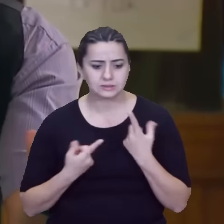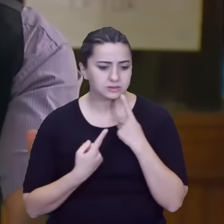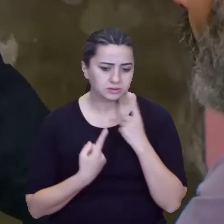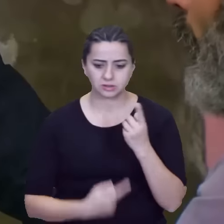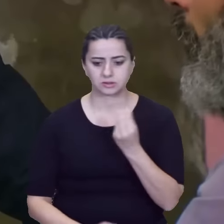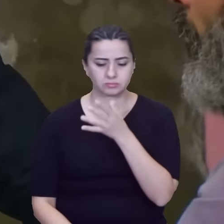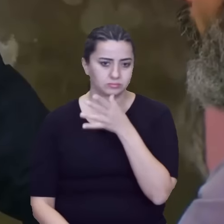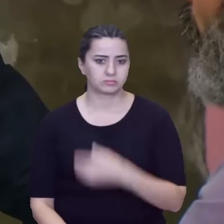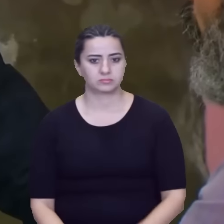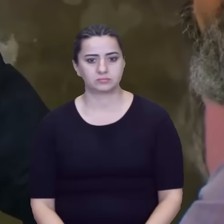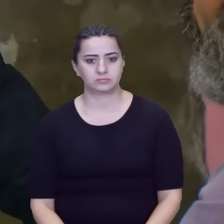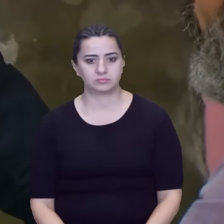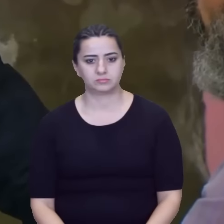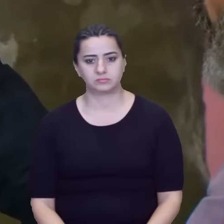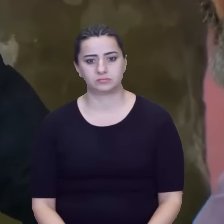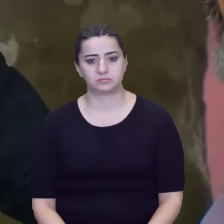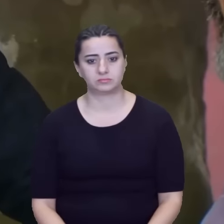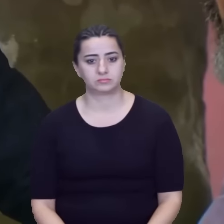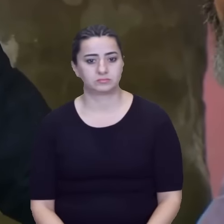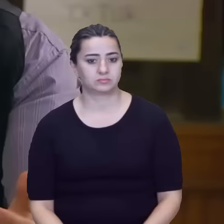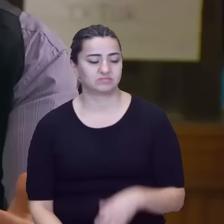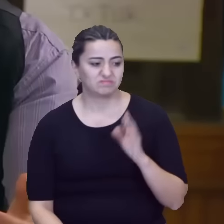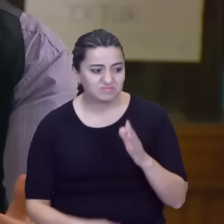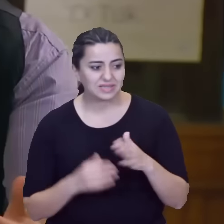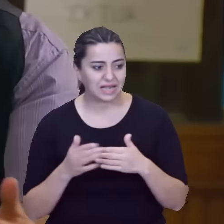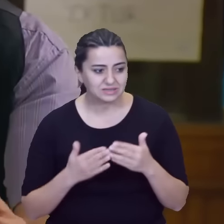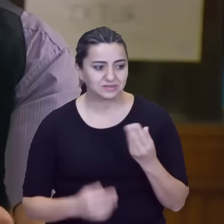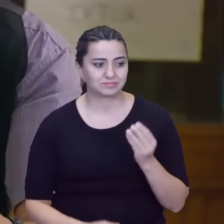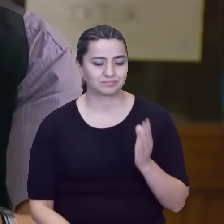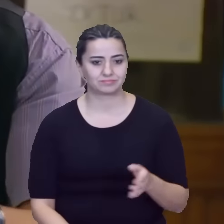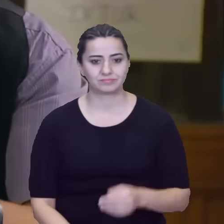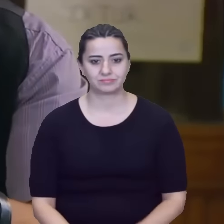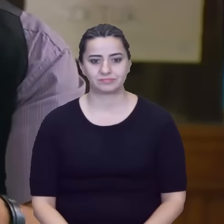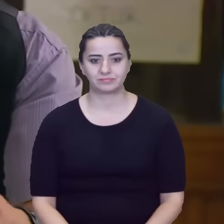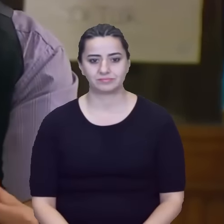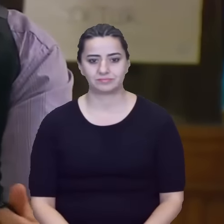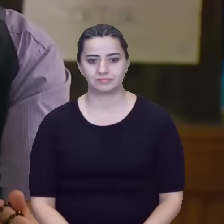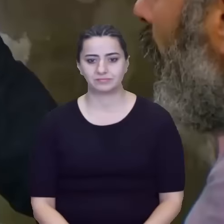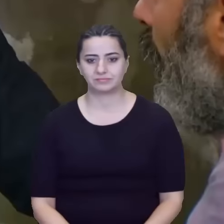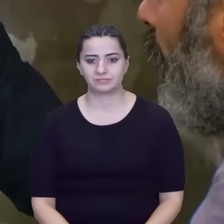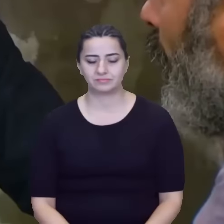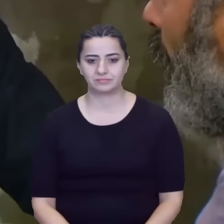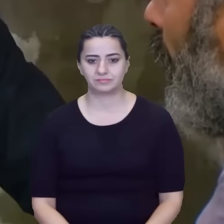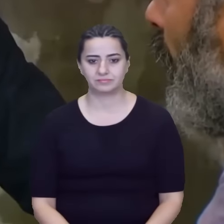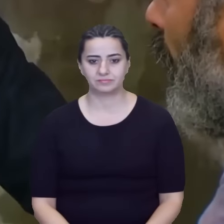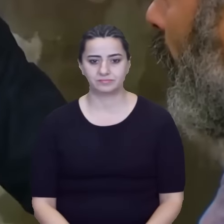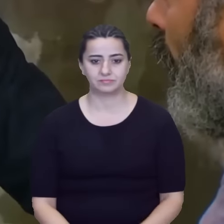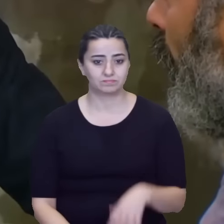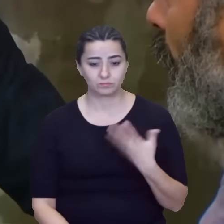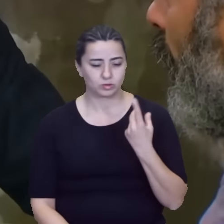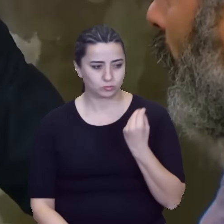edeceğimizi biliyoruz. Keşke karışsaydım ya. Başını çevirip çayını dumladı. Şu